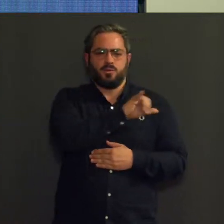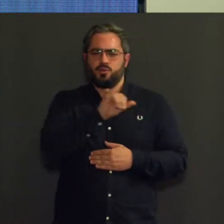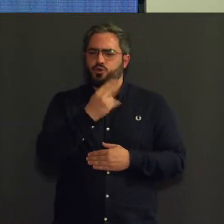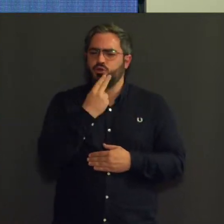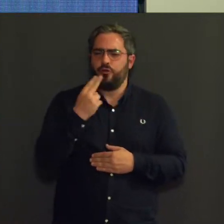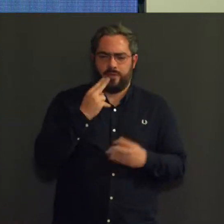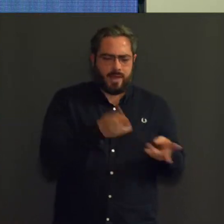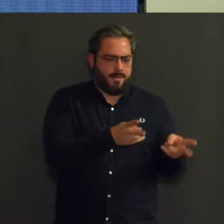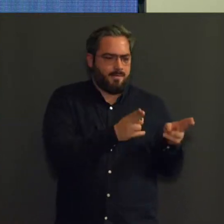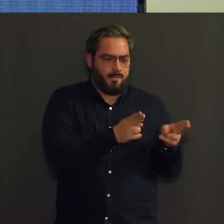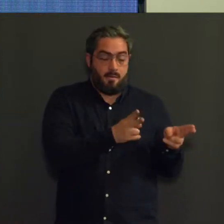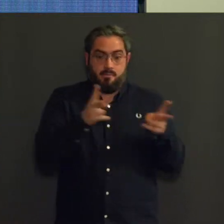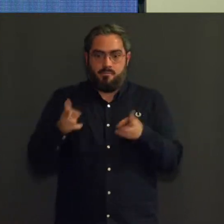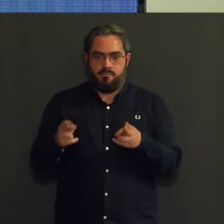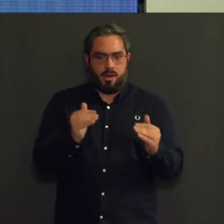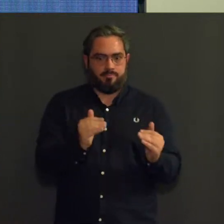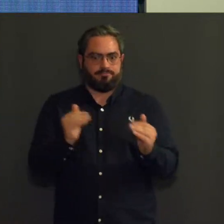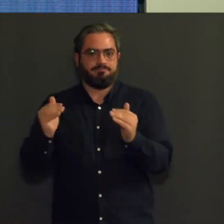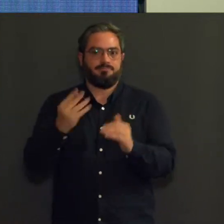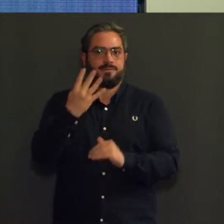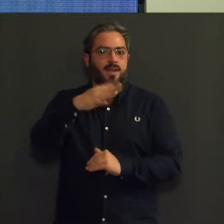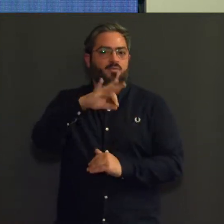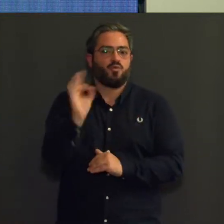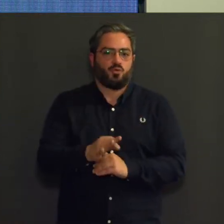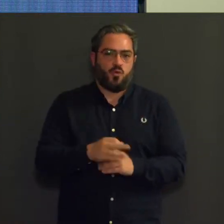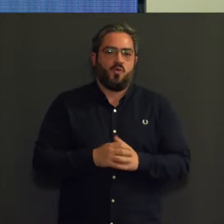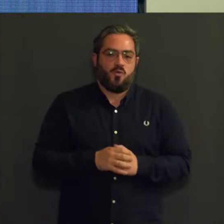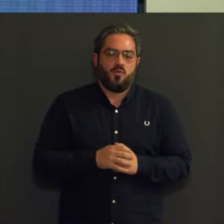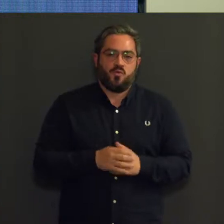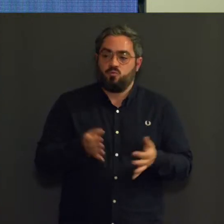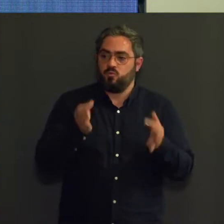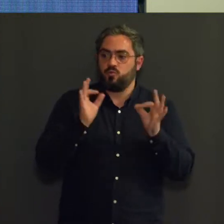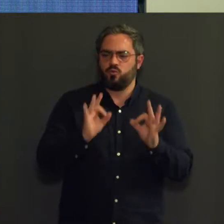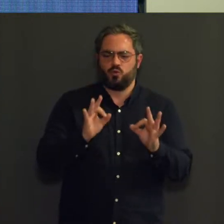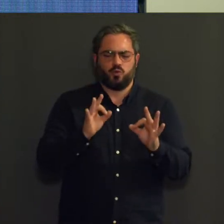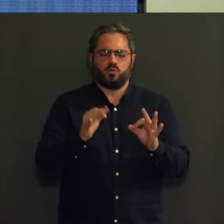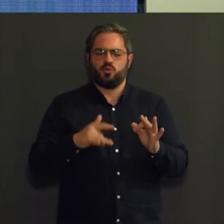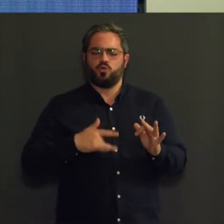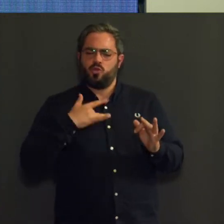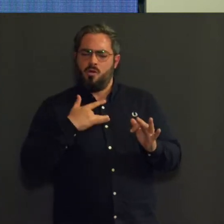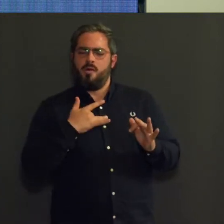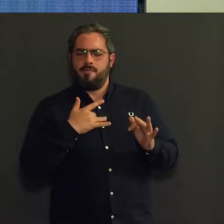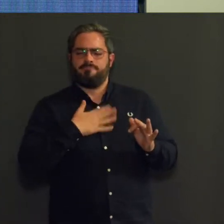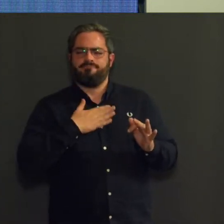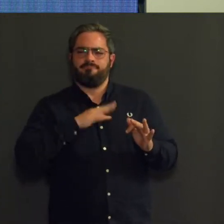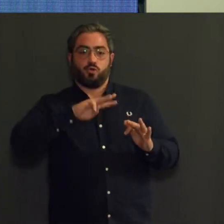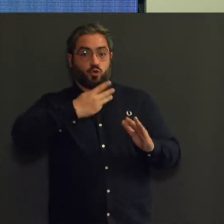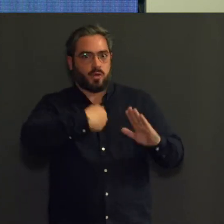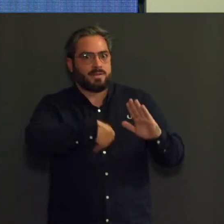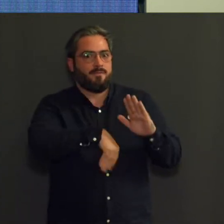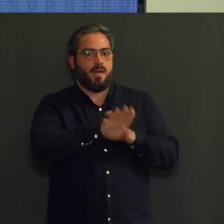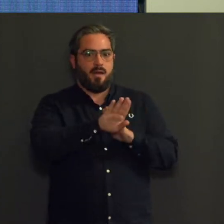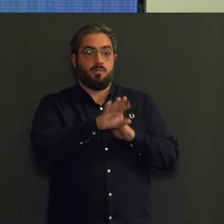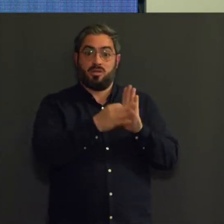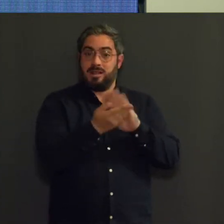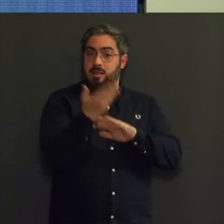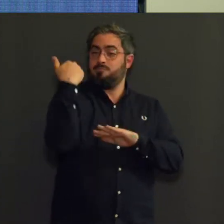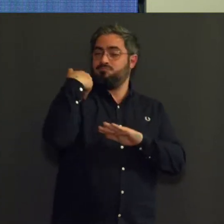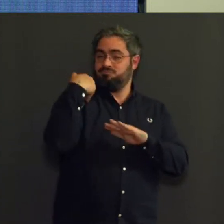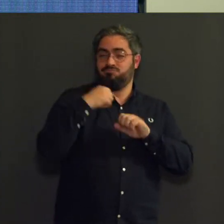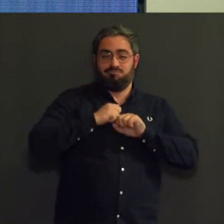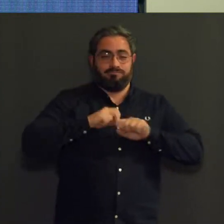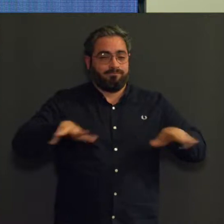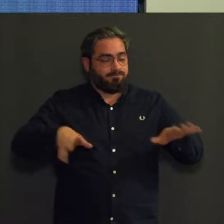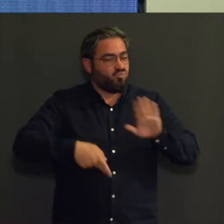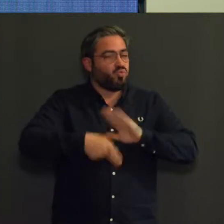2021. Il est fort probable que ceci soit lié à la 3e vague qui était en cours à ce moment-là,